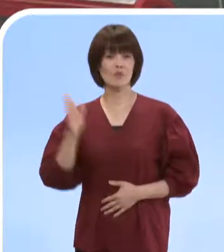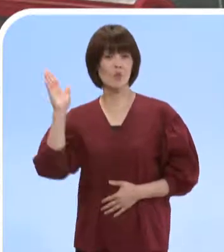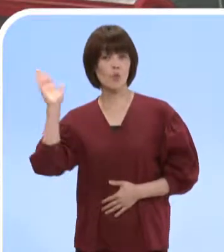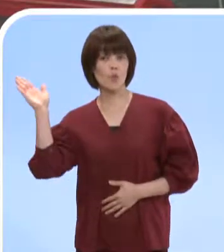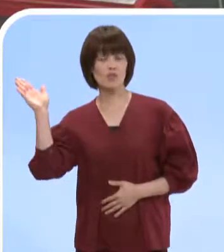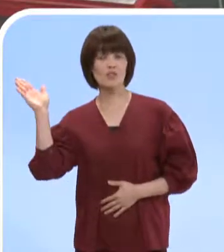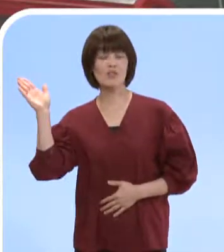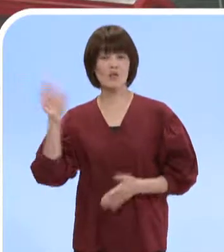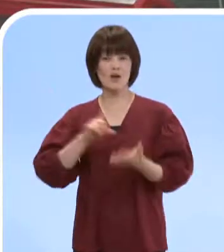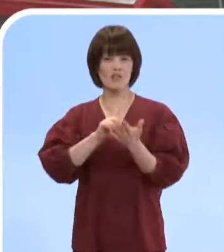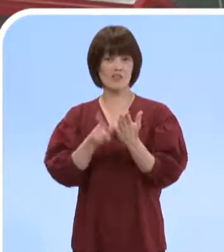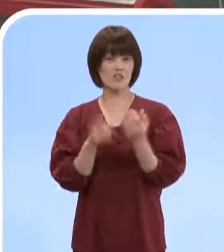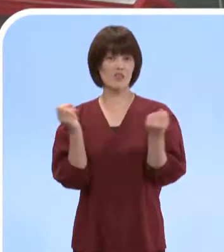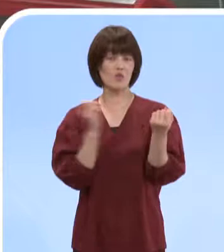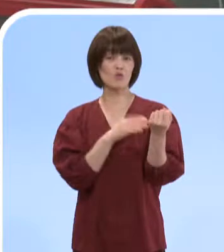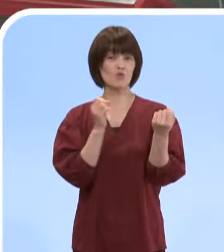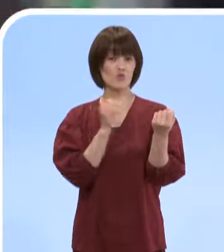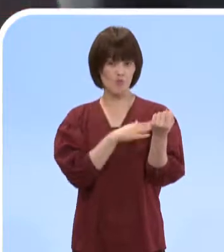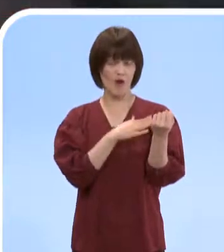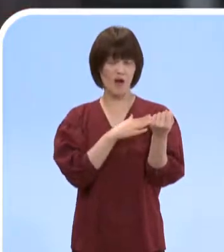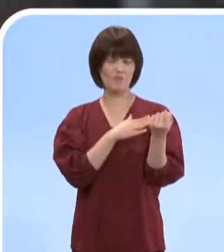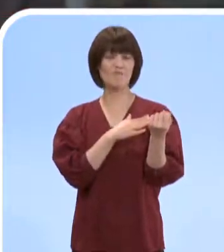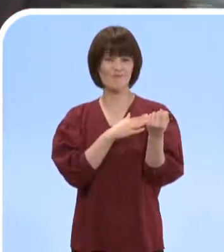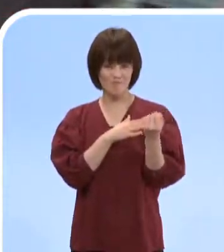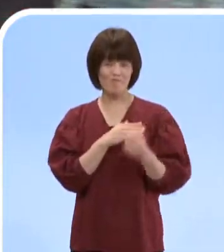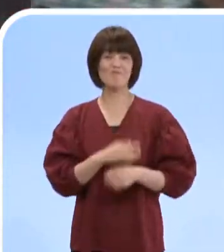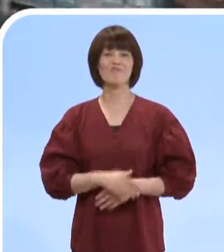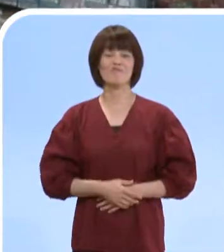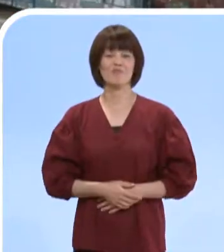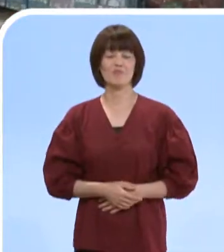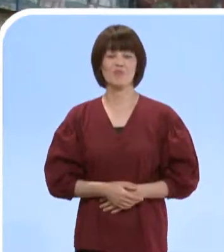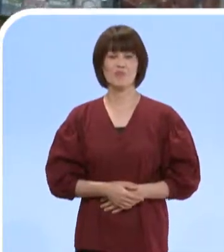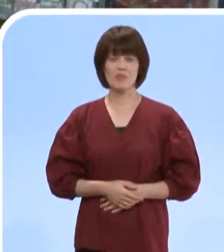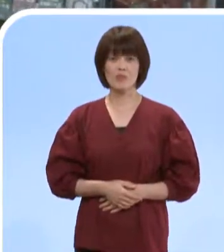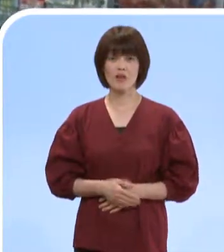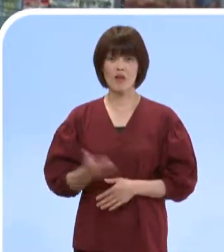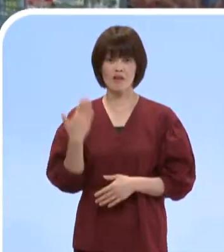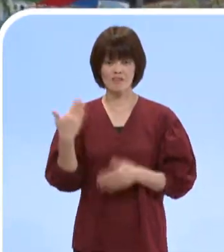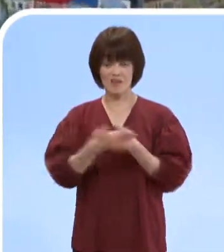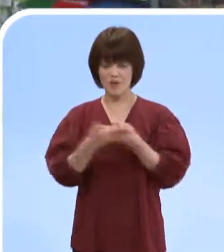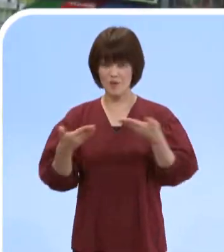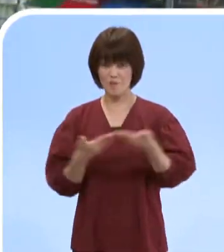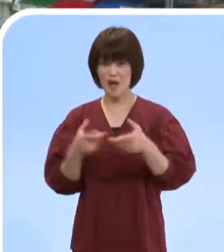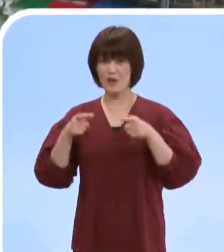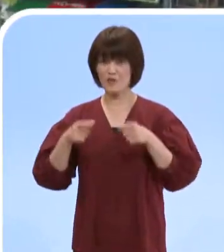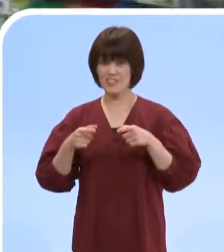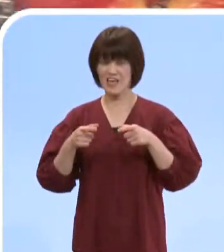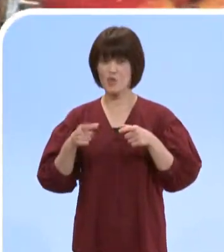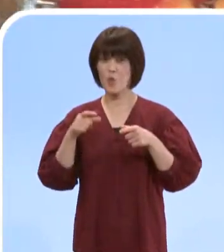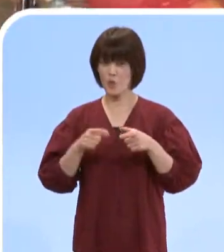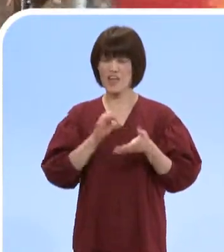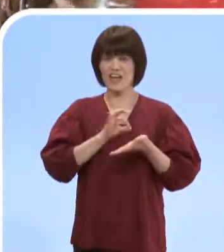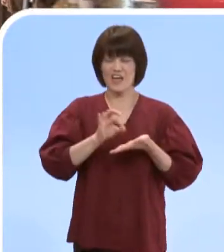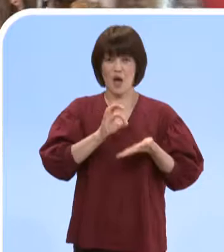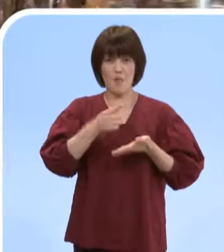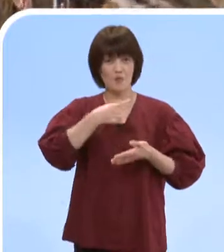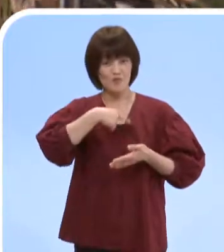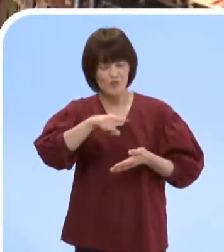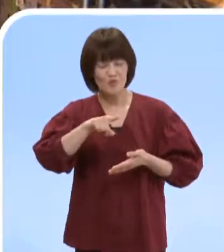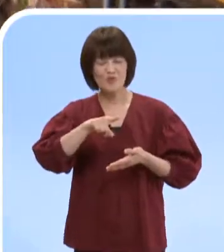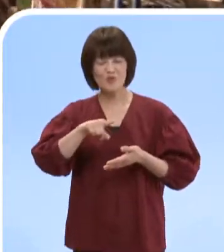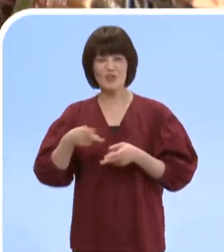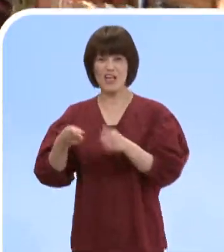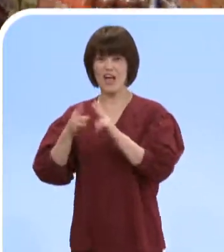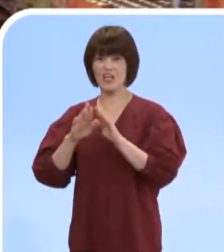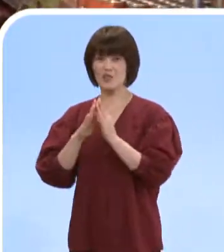こちらは地域のスーパーサンセブン食品部。 里山券を手にした皆さんが買い物に行く